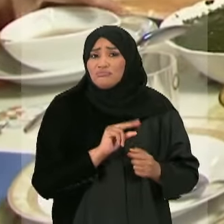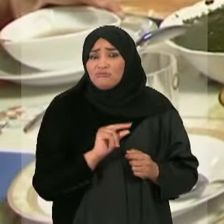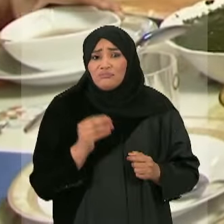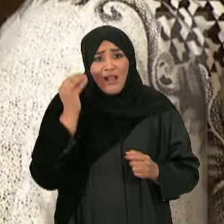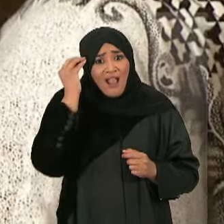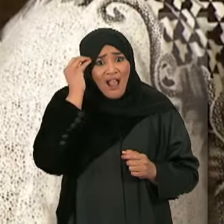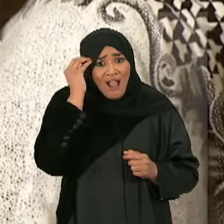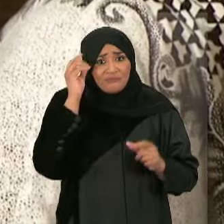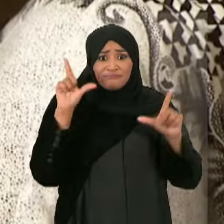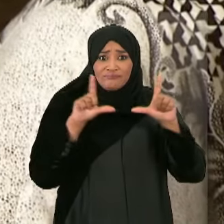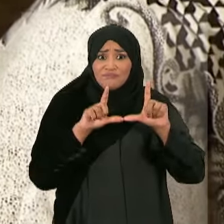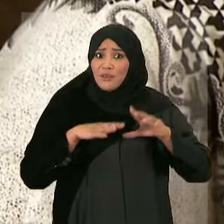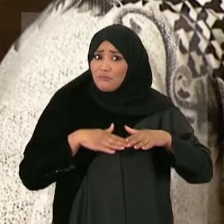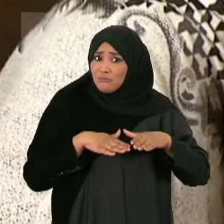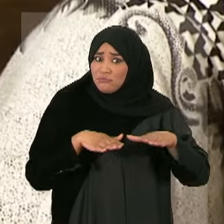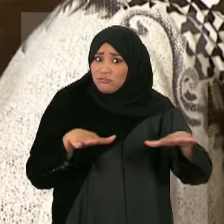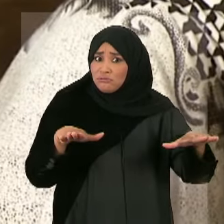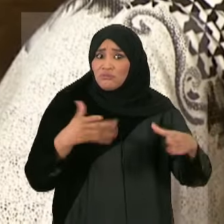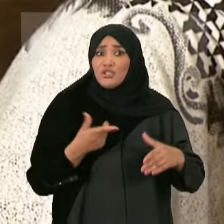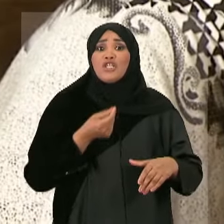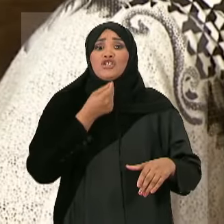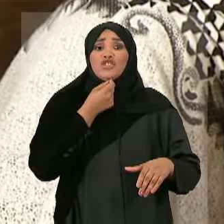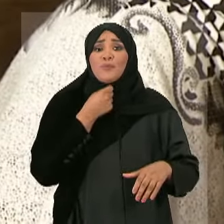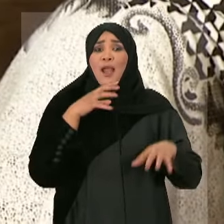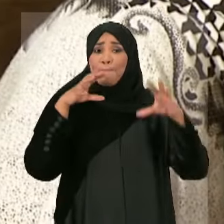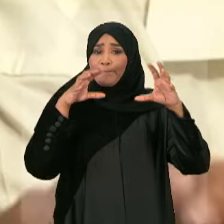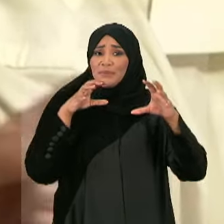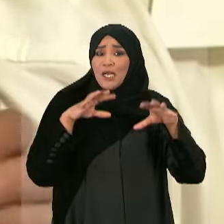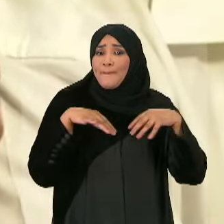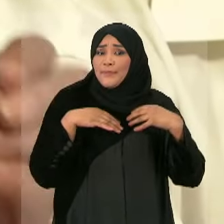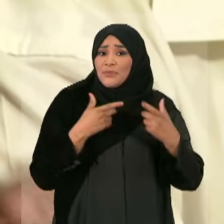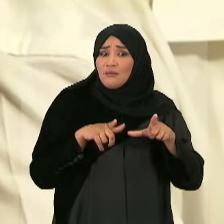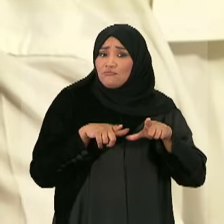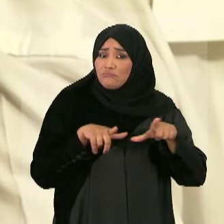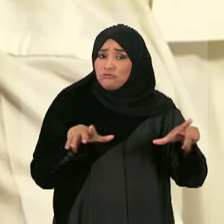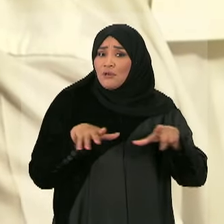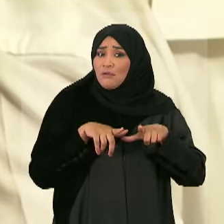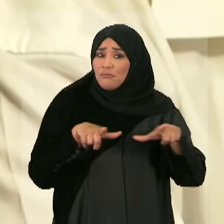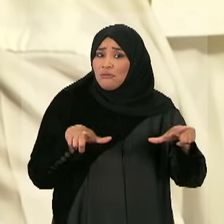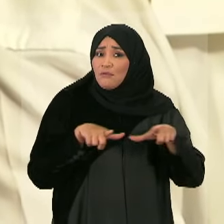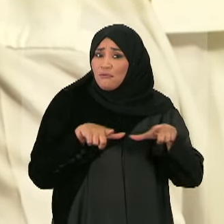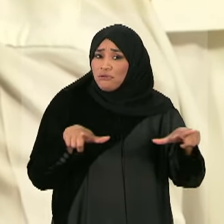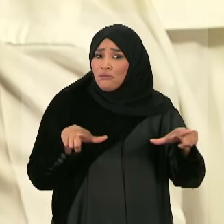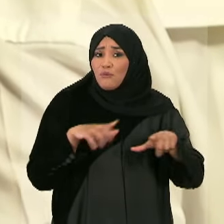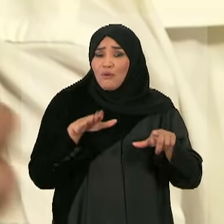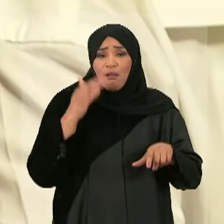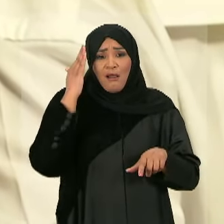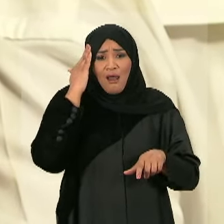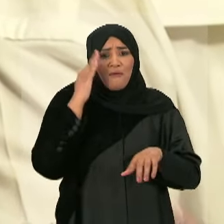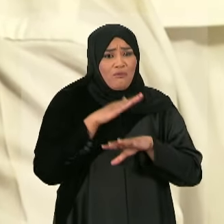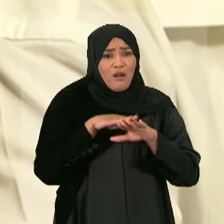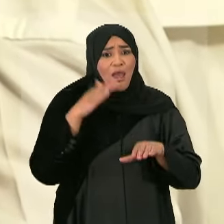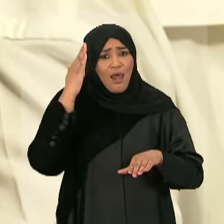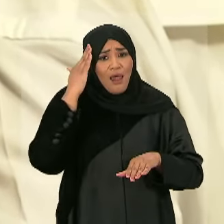من ولا جمعة، وانت بتعرف قديش كمية المطر اللي بتنزل. ضللنا هالرمضان ضلنا في